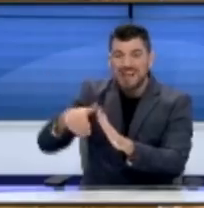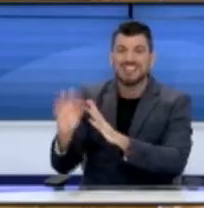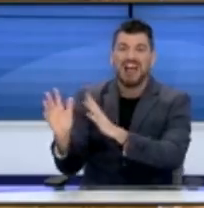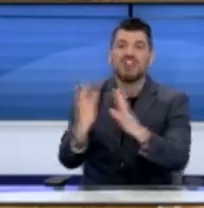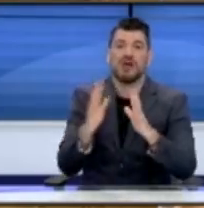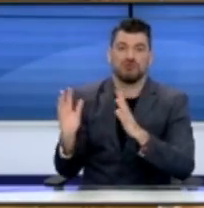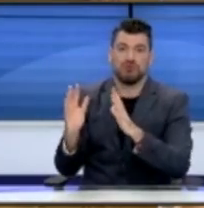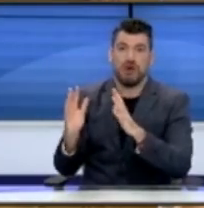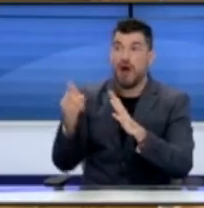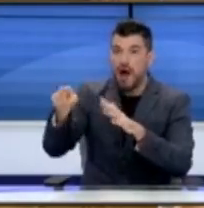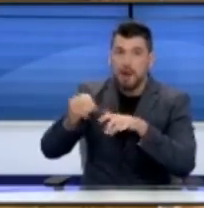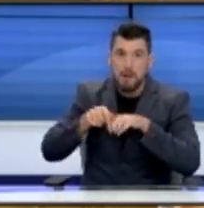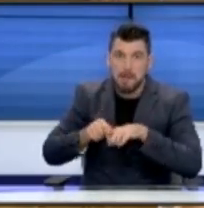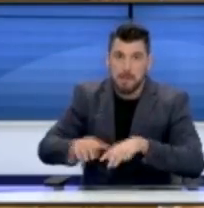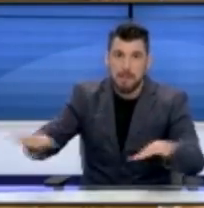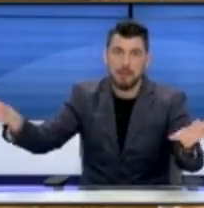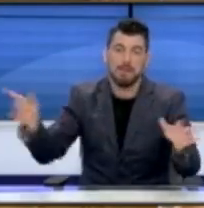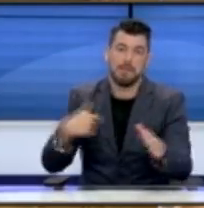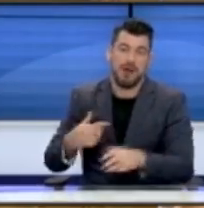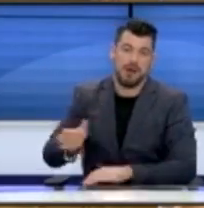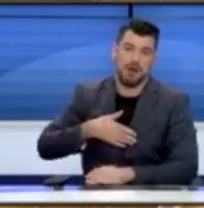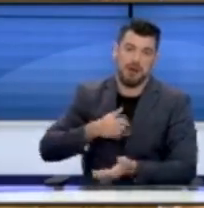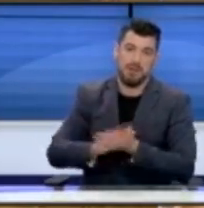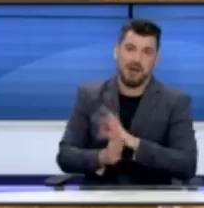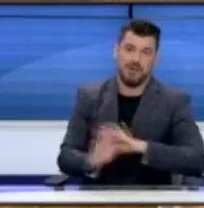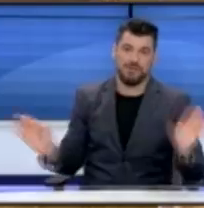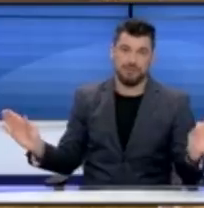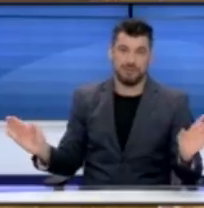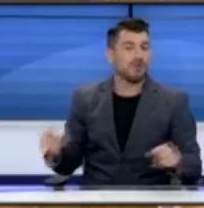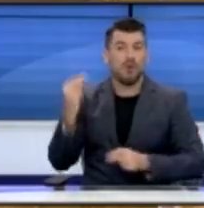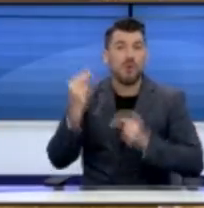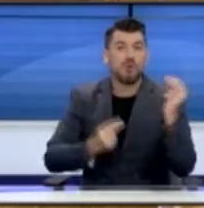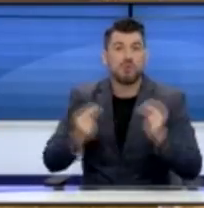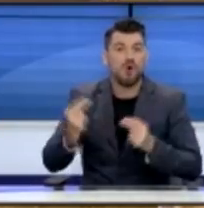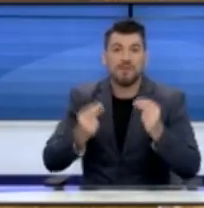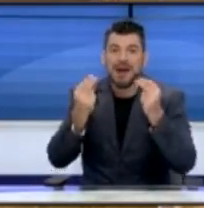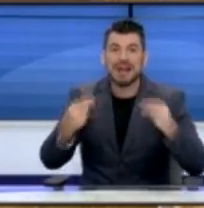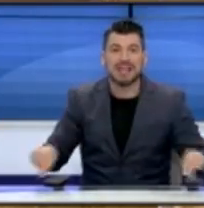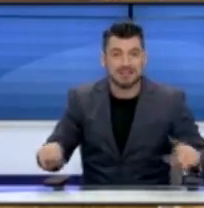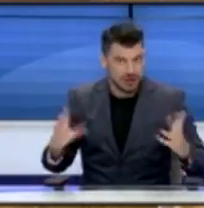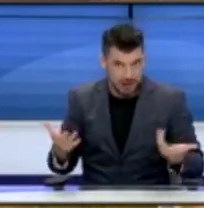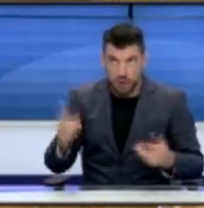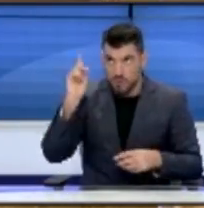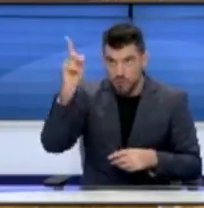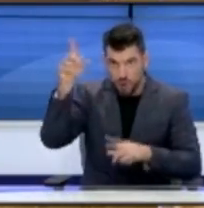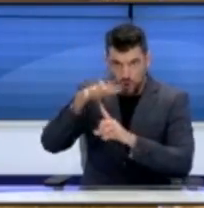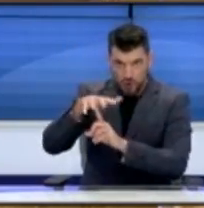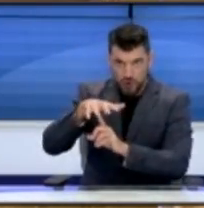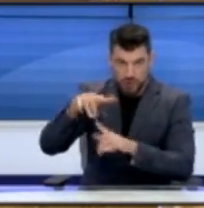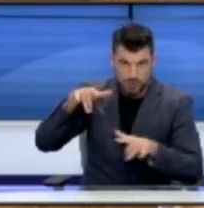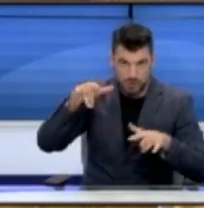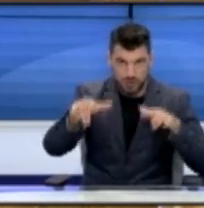πάρει ανεξέλεγκτες διαστάσεις. Το πρόβλημα δεν μπορούν να το λύσουν τα εναέρια μέσα. Το κύριο